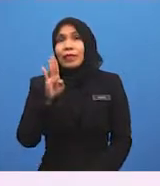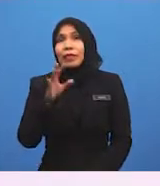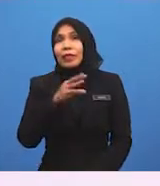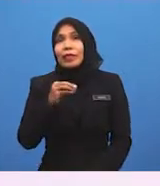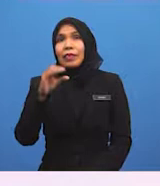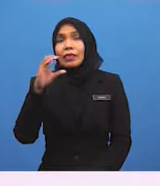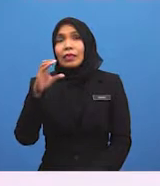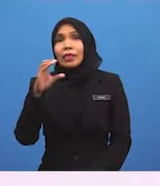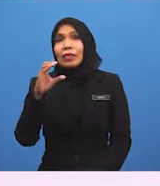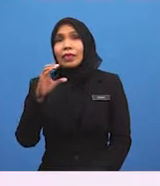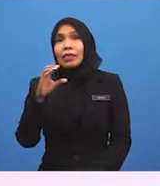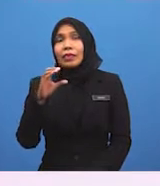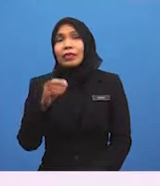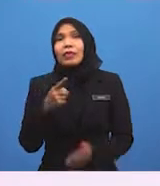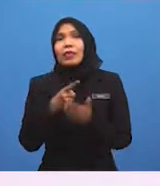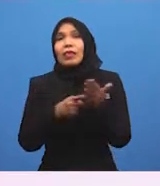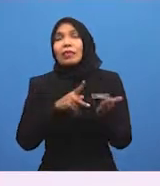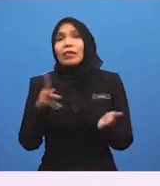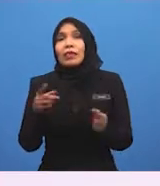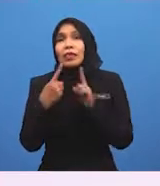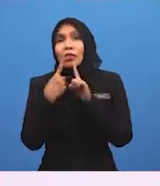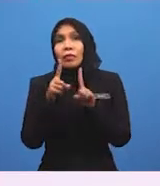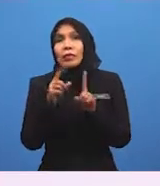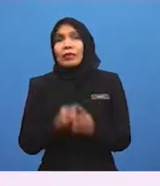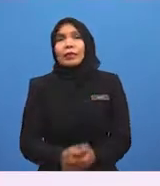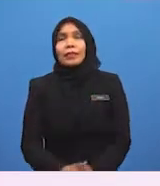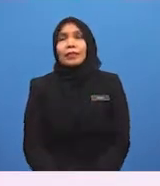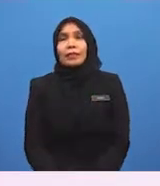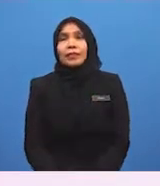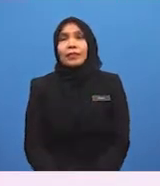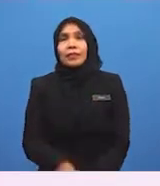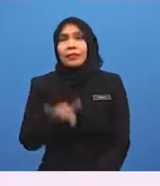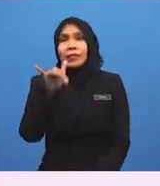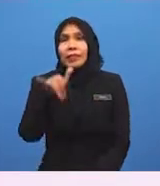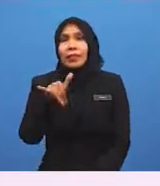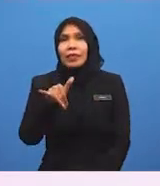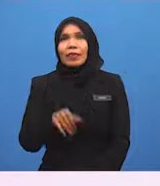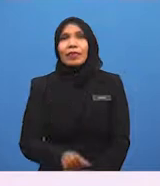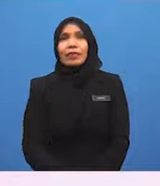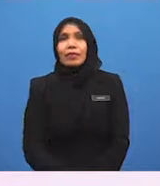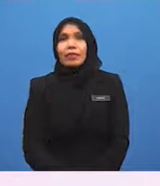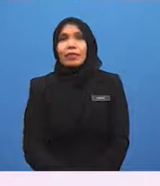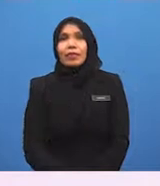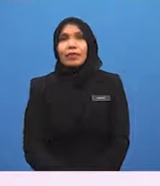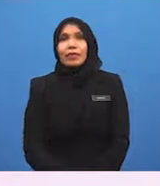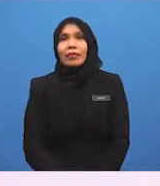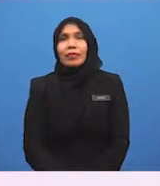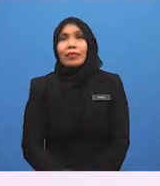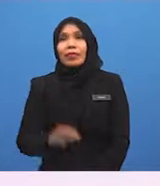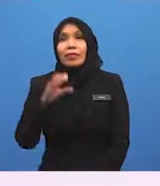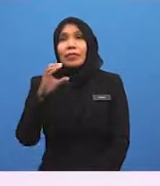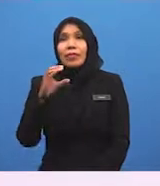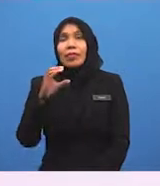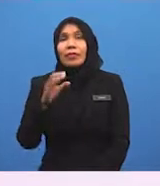Berat sebelah. Apakah jawapannya, murid-murid? Ya, betul. Jawapannya